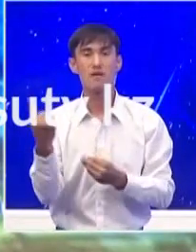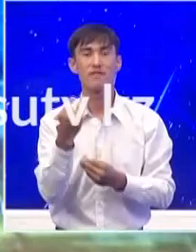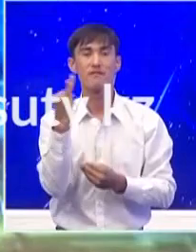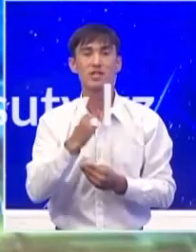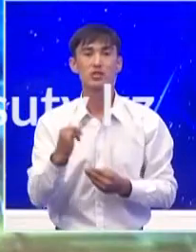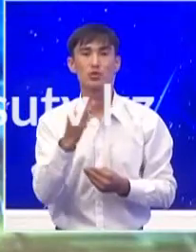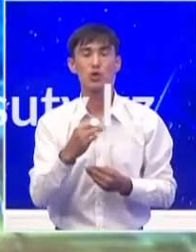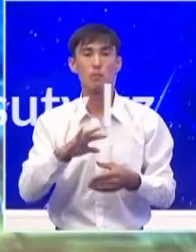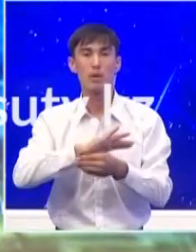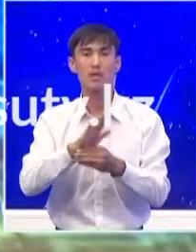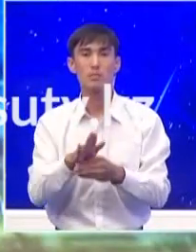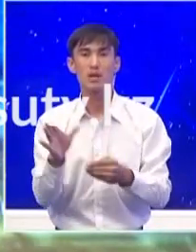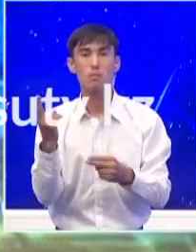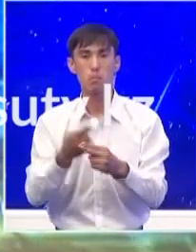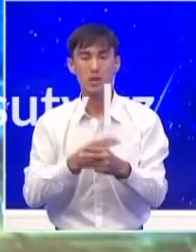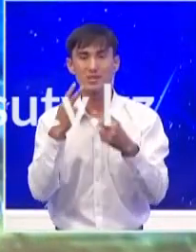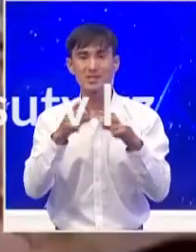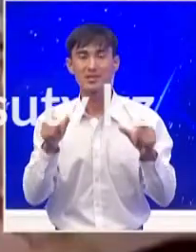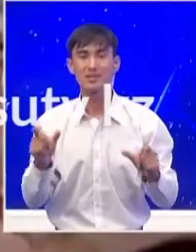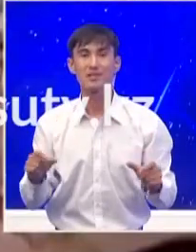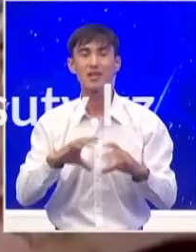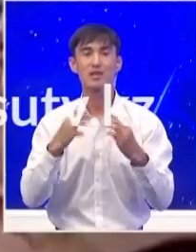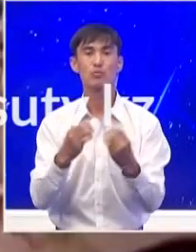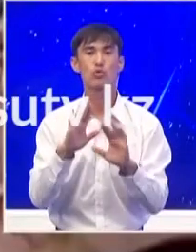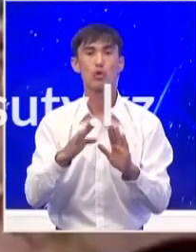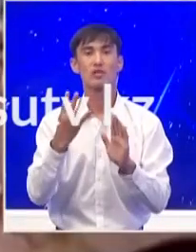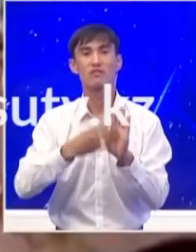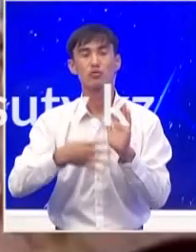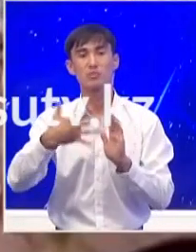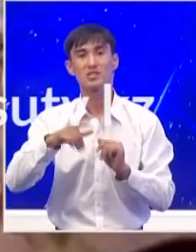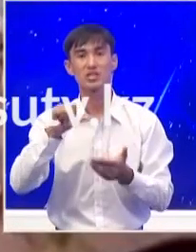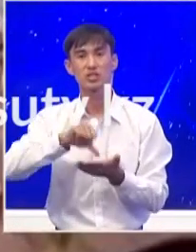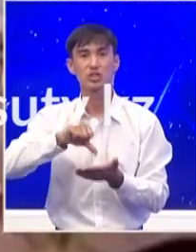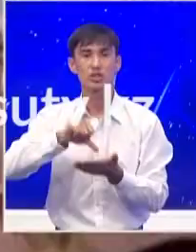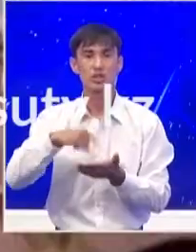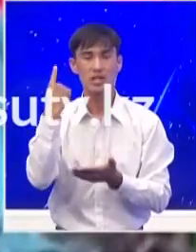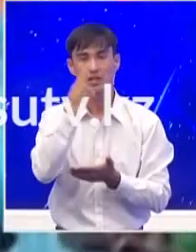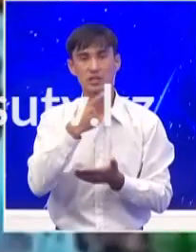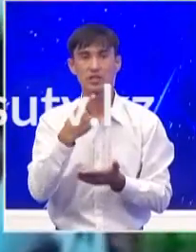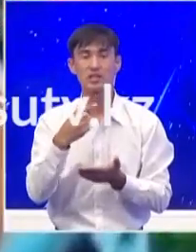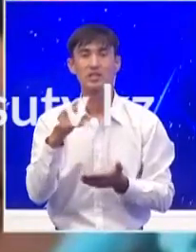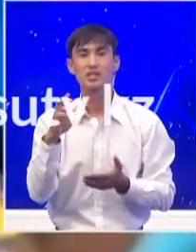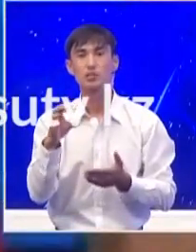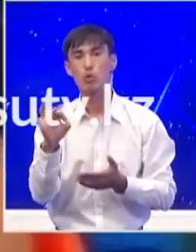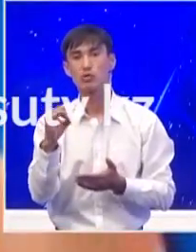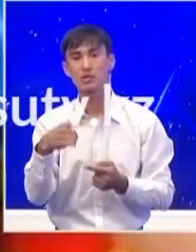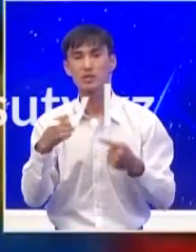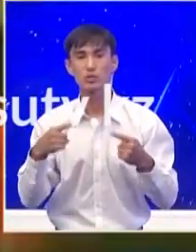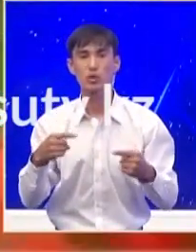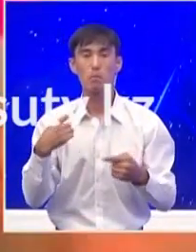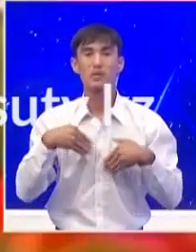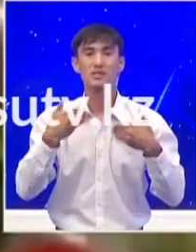за пандемии она прошла by зрителей на трибунах только 950 официальных лиц дипломаты спонсоры и